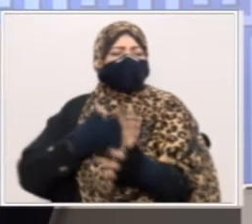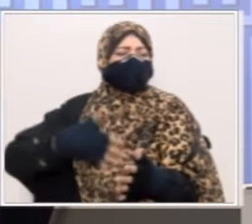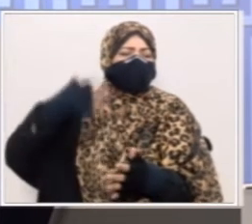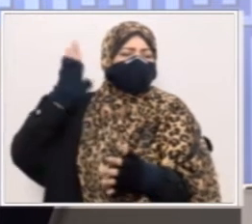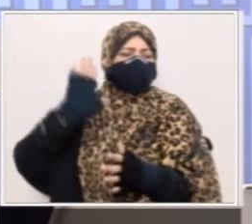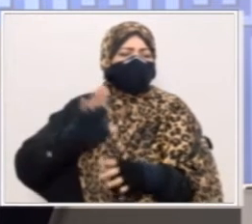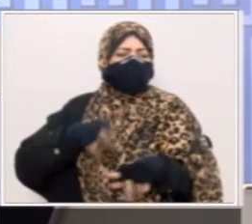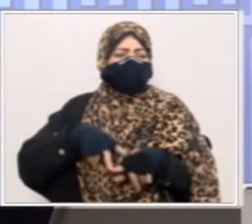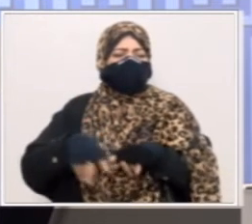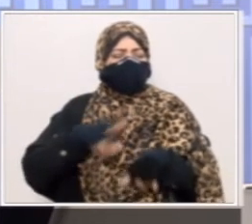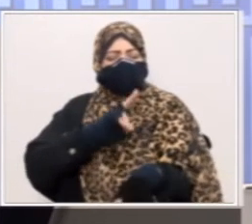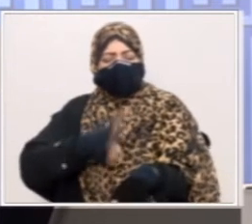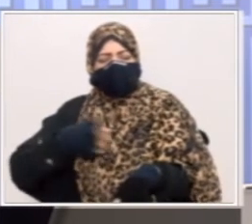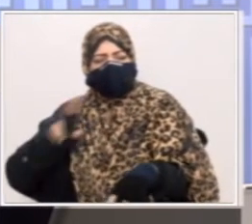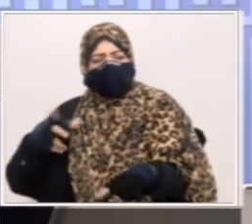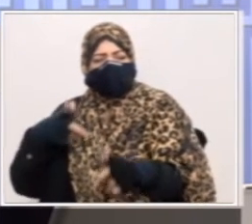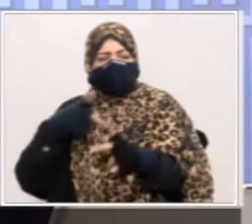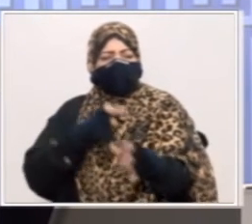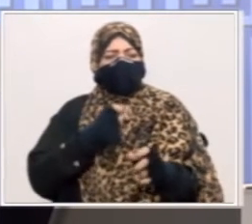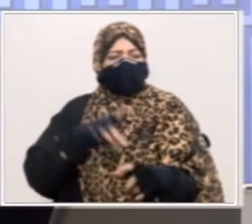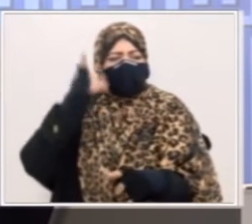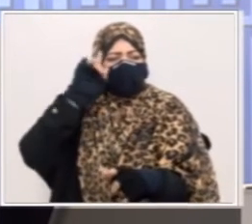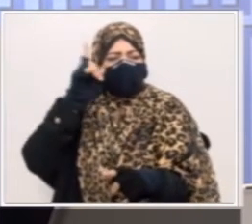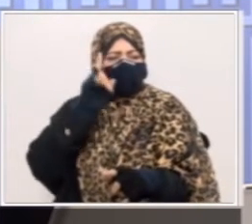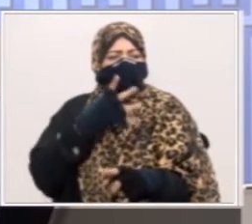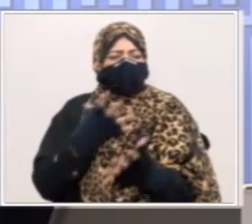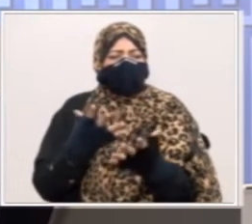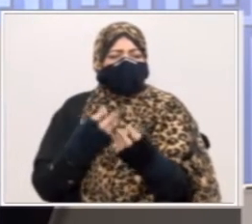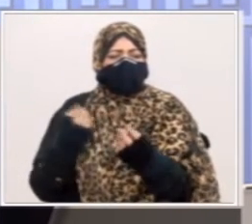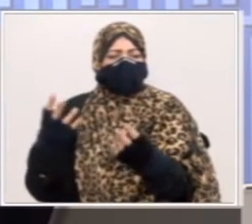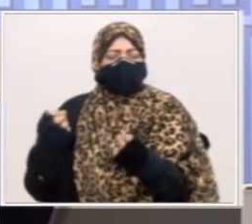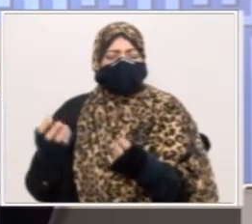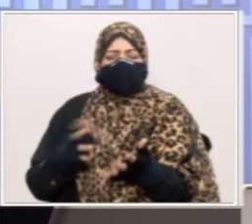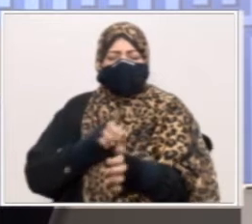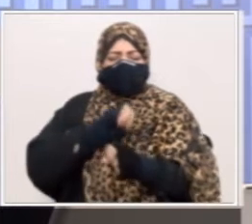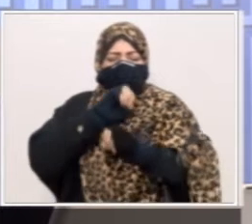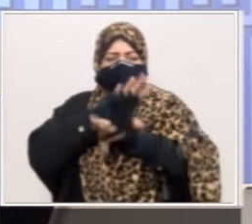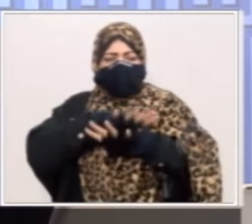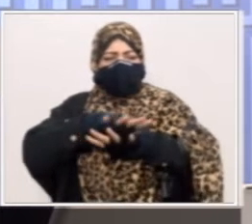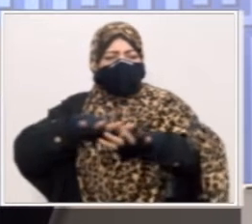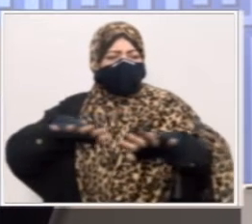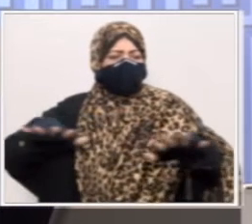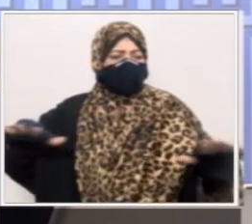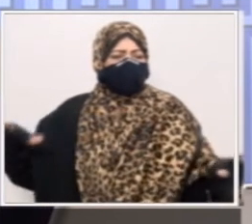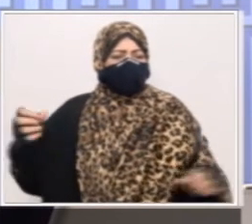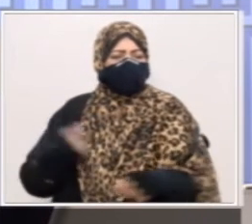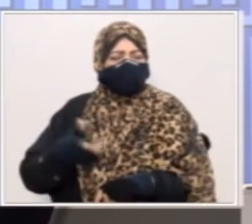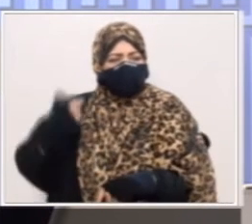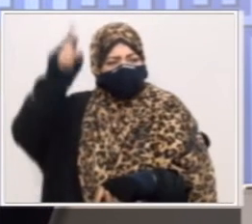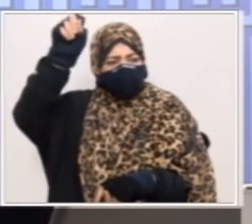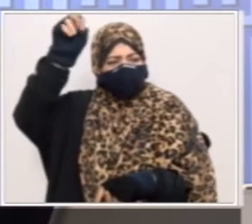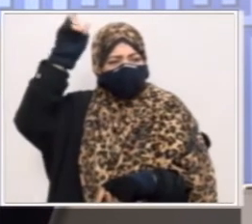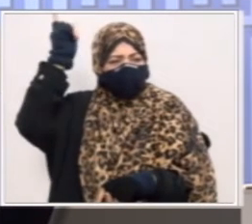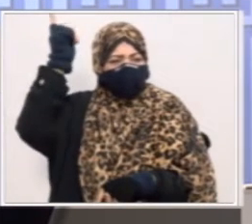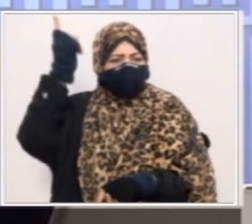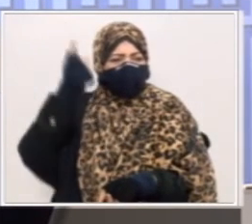الأنفس وعاثوا في الأرض فسادا. فالله عز وجل سنته في هذا الكون